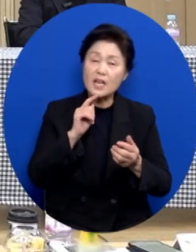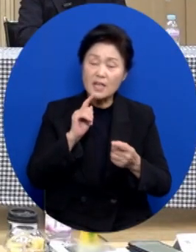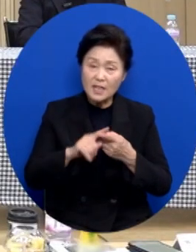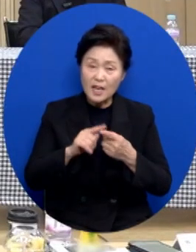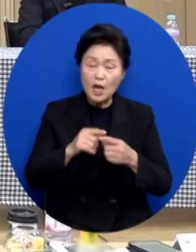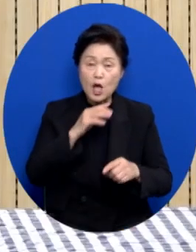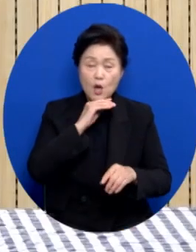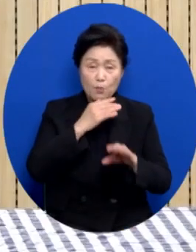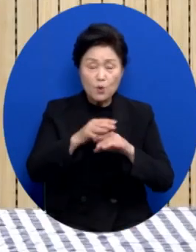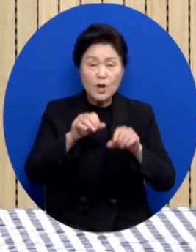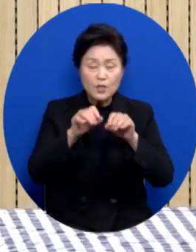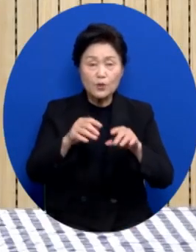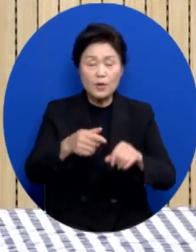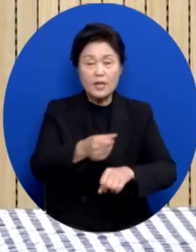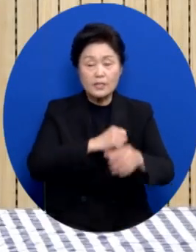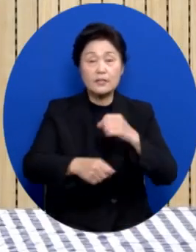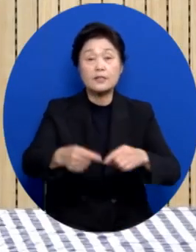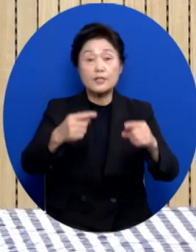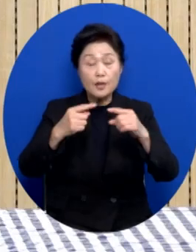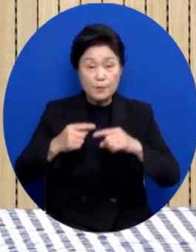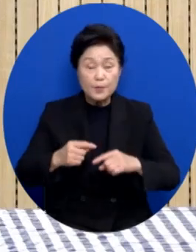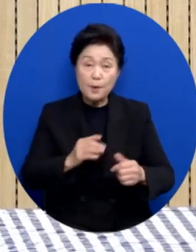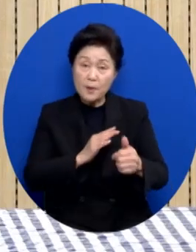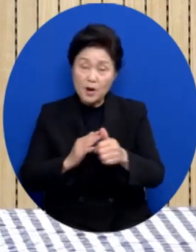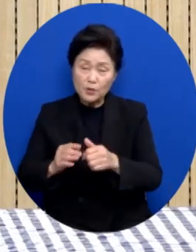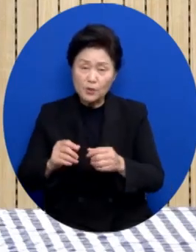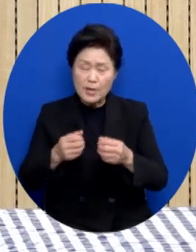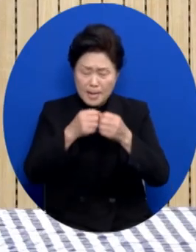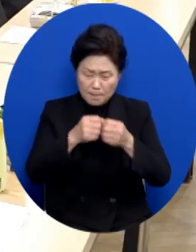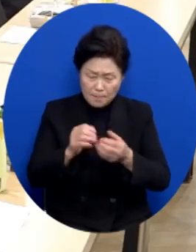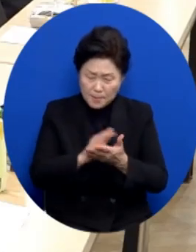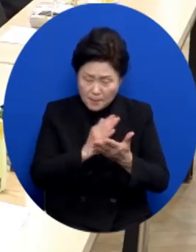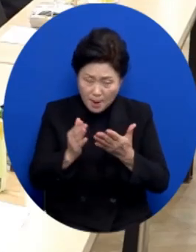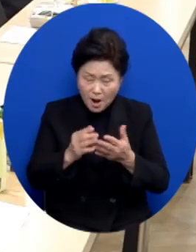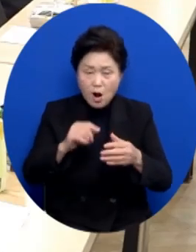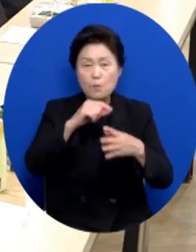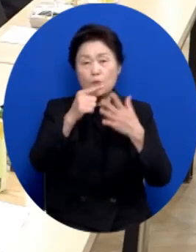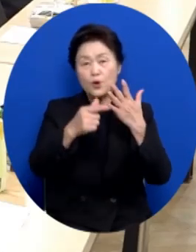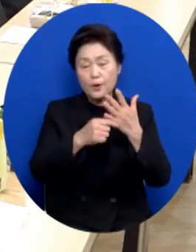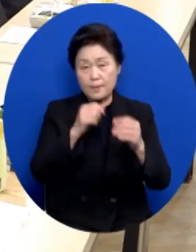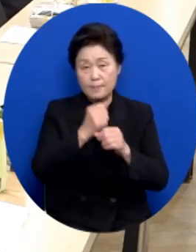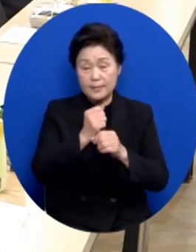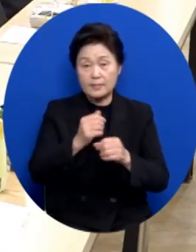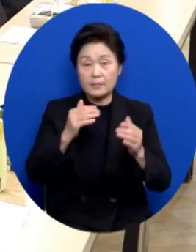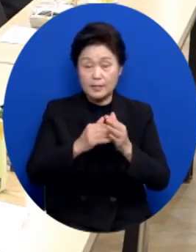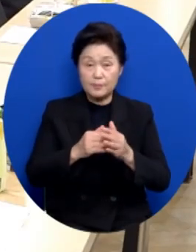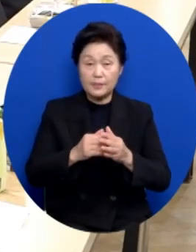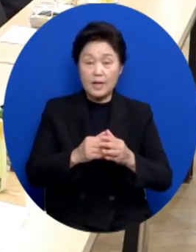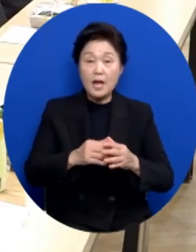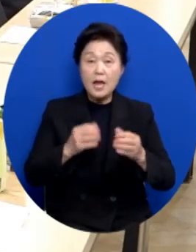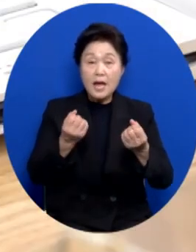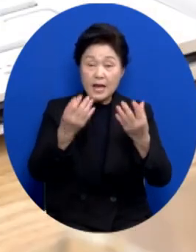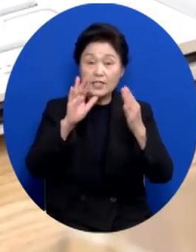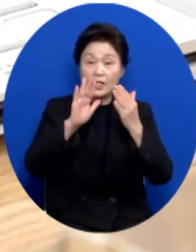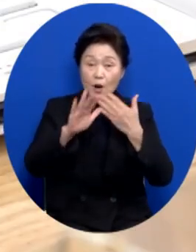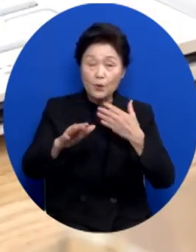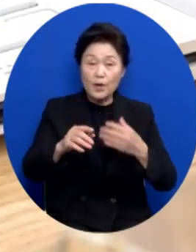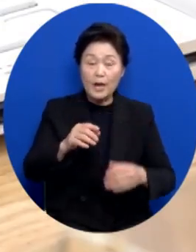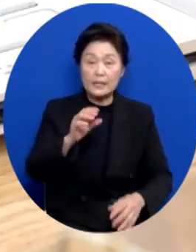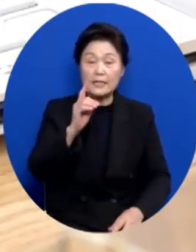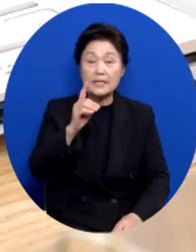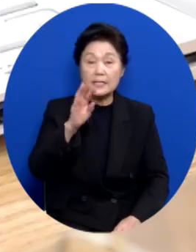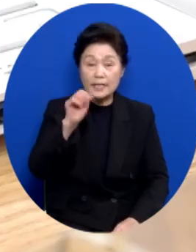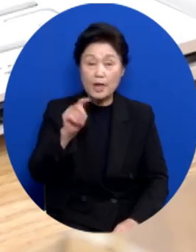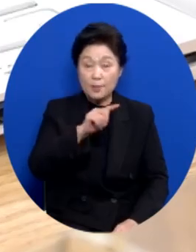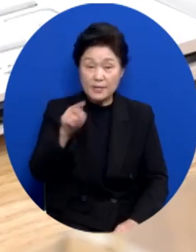선교에 적극적으로 참여할 수 있도록 세분화된 프로그램이 마련됐습니다. 캠프 직후에는 DMZ 탐방도